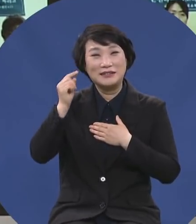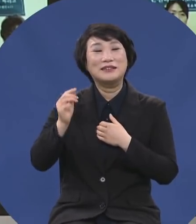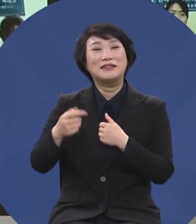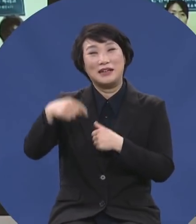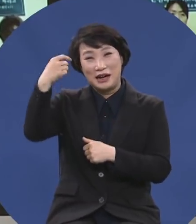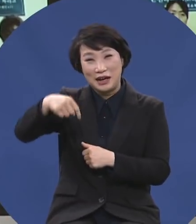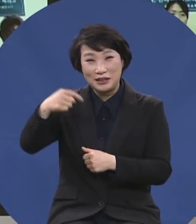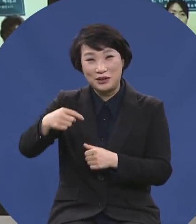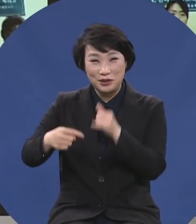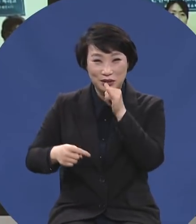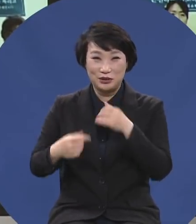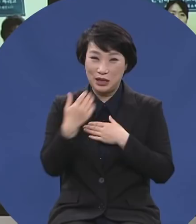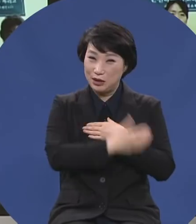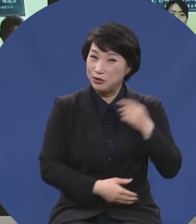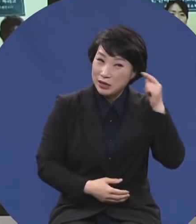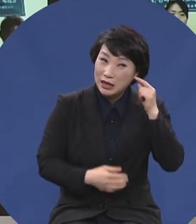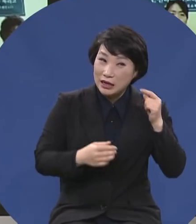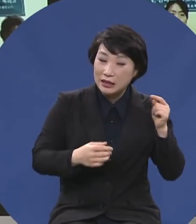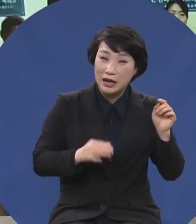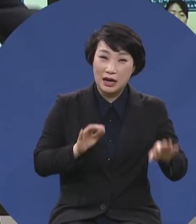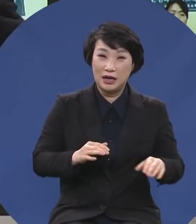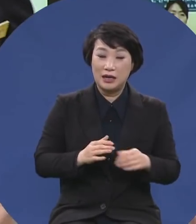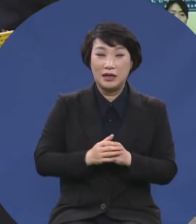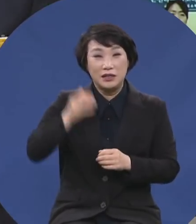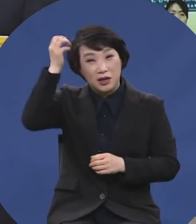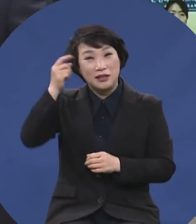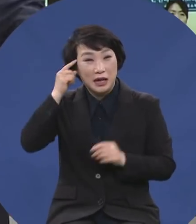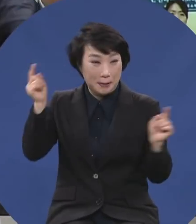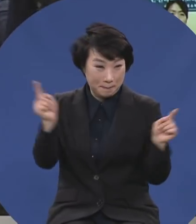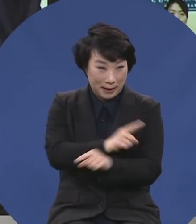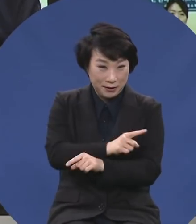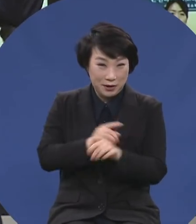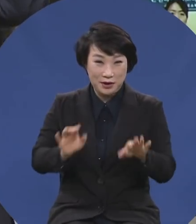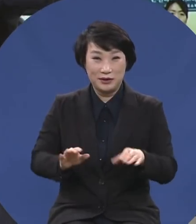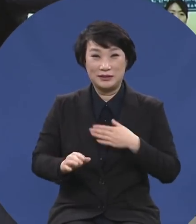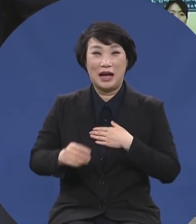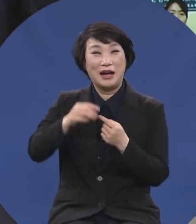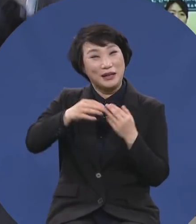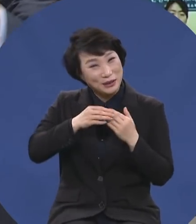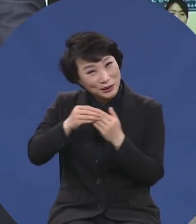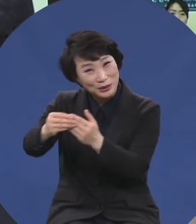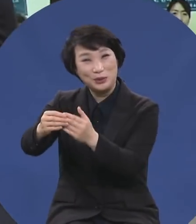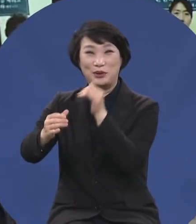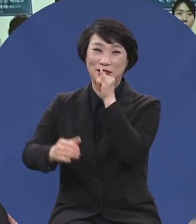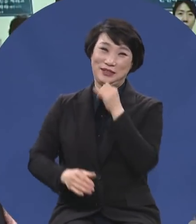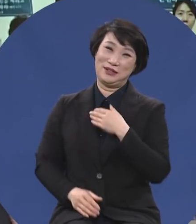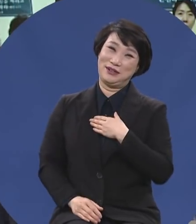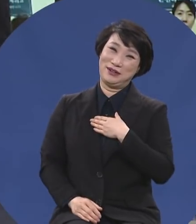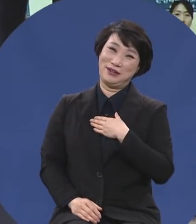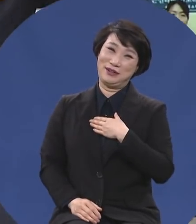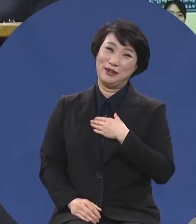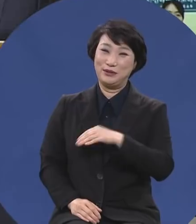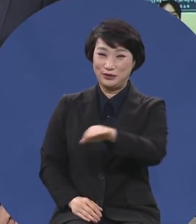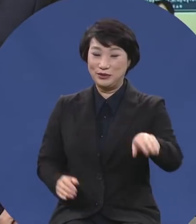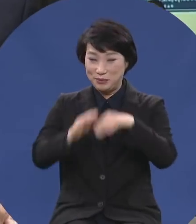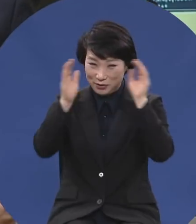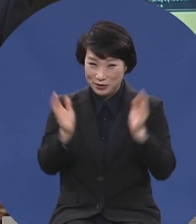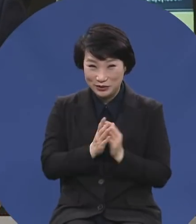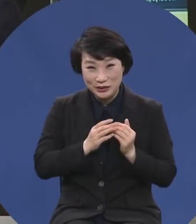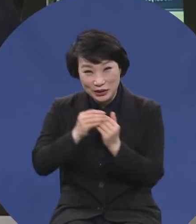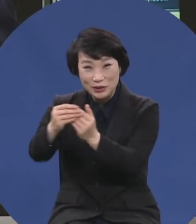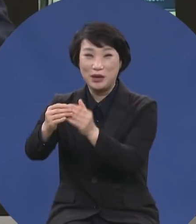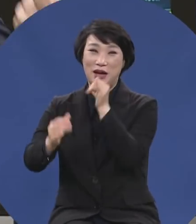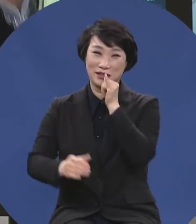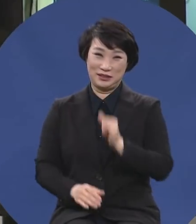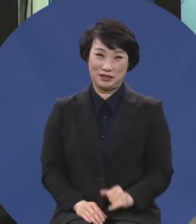터치하시고 육신의 생각과 영의 생각을 갈아치워버리시고 나를 운영하신다 이 말이오. 우리 모두를 운영하신다